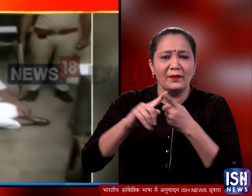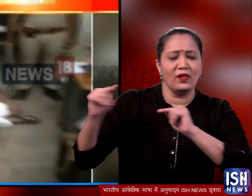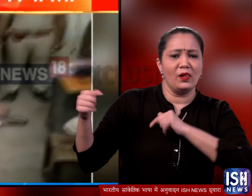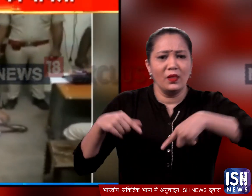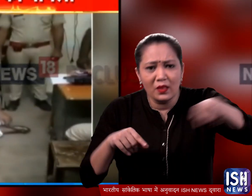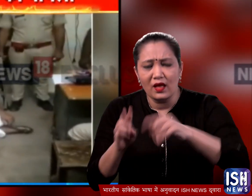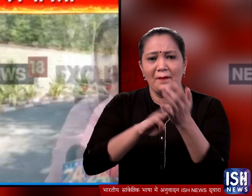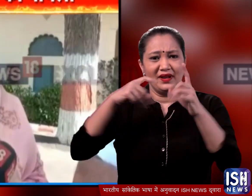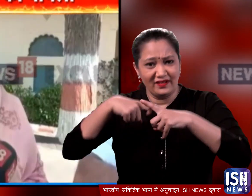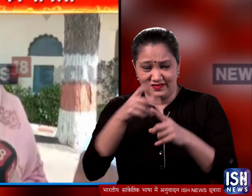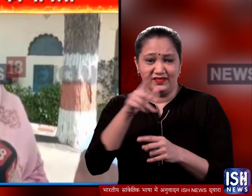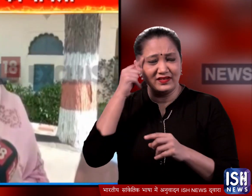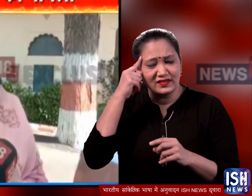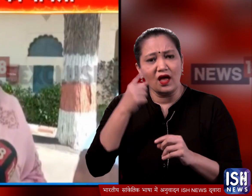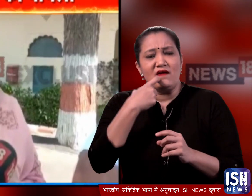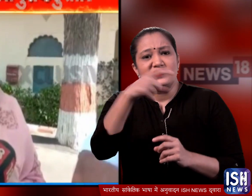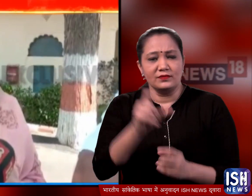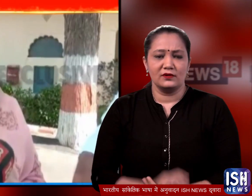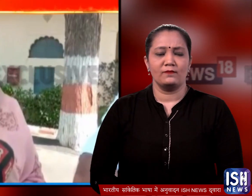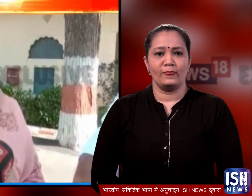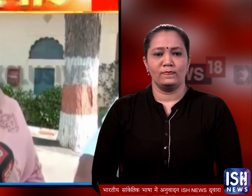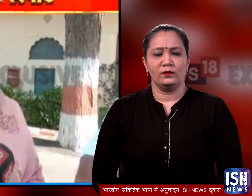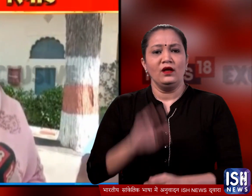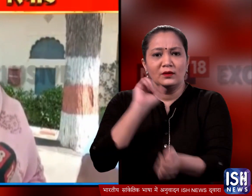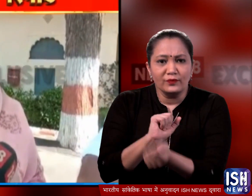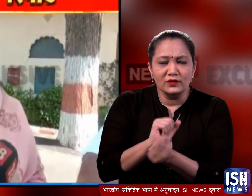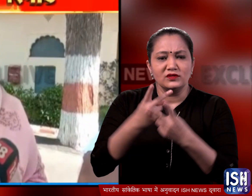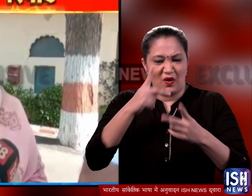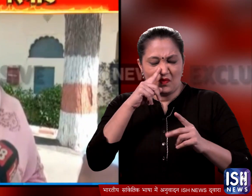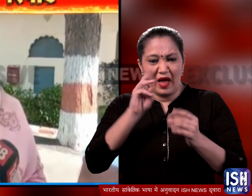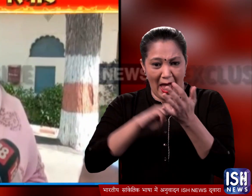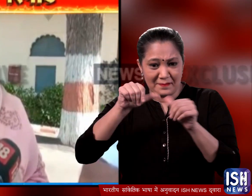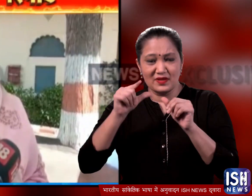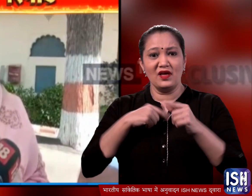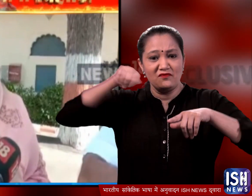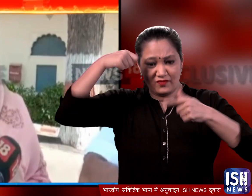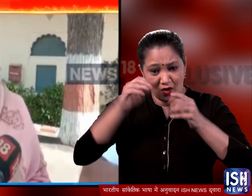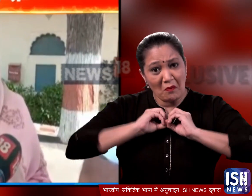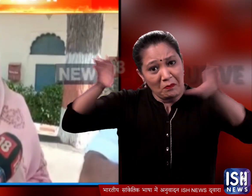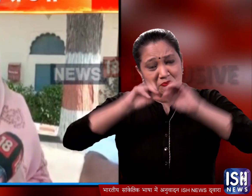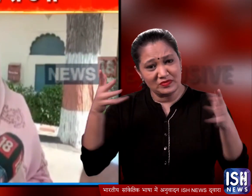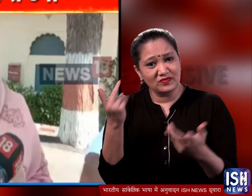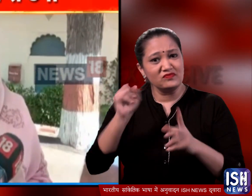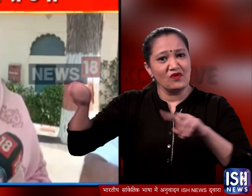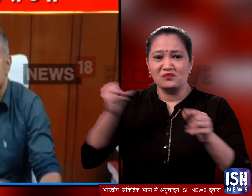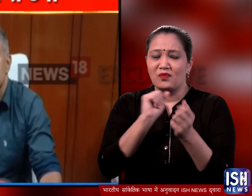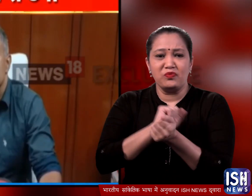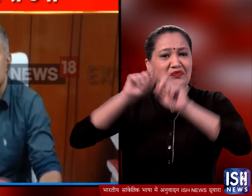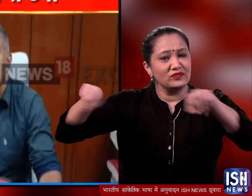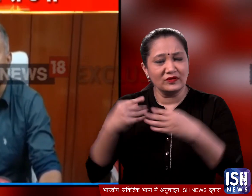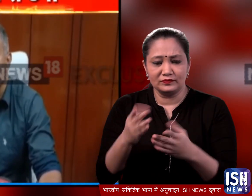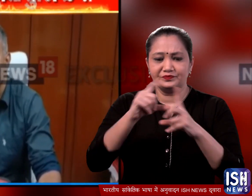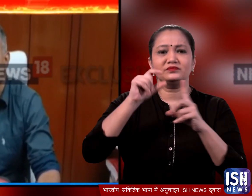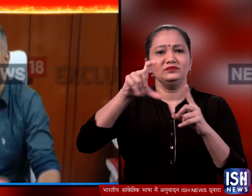चक्कर लगाने वाली मीना कंवर इस बात की भी शिकायत करती नजर आईं कि पुलिस वालों ने एक महिला विधायक का वीडियो बनाकर उसे सोशल मीडिया पर वायरल कर दिया।